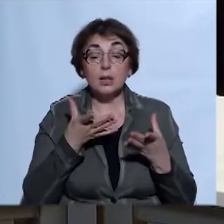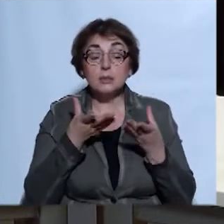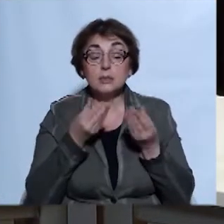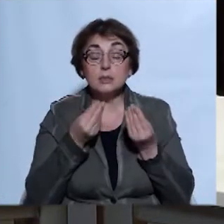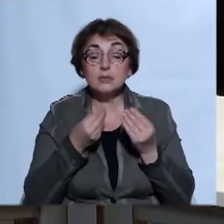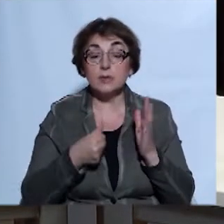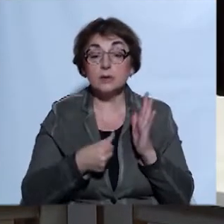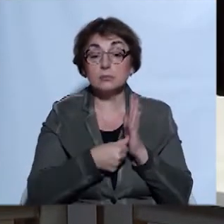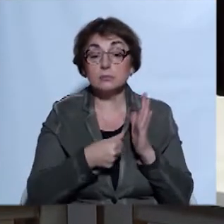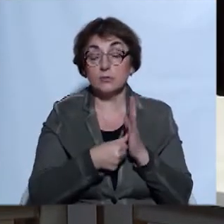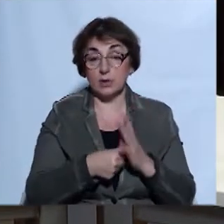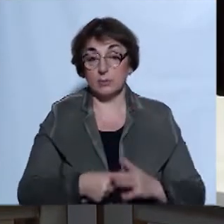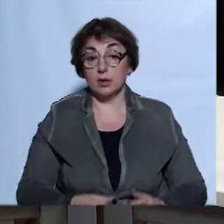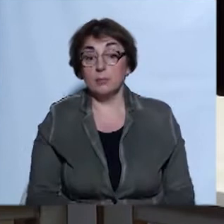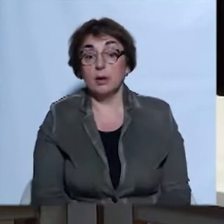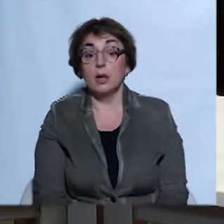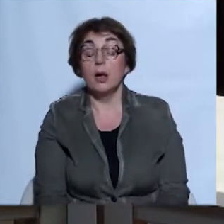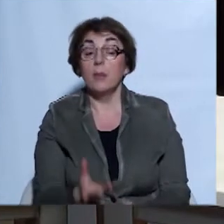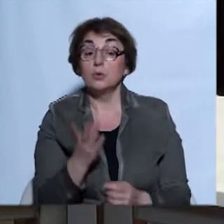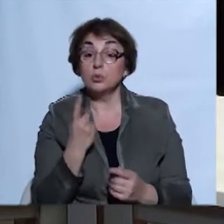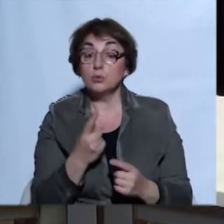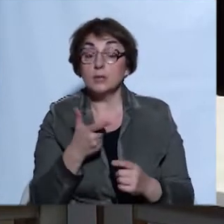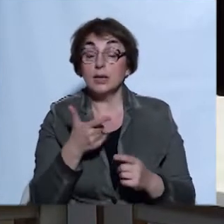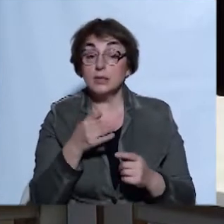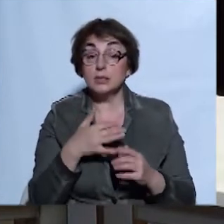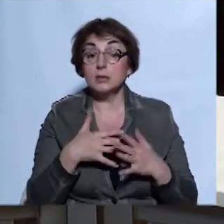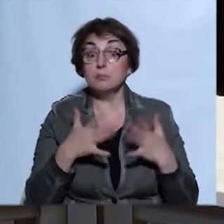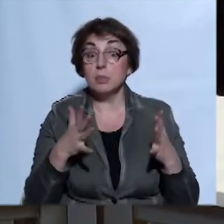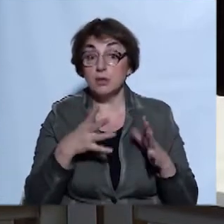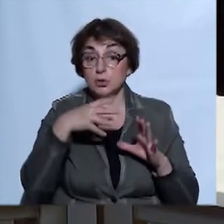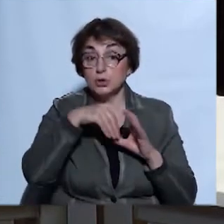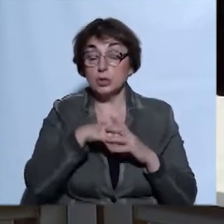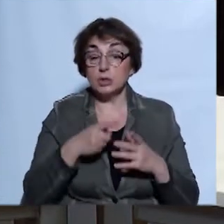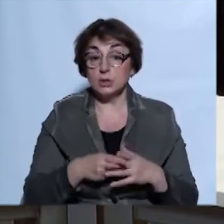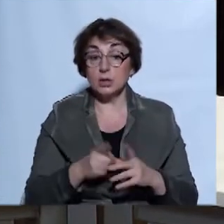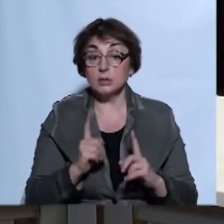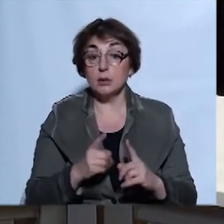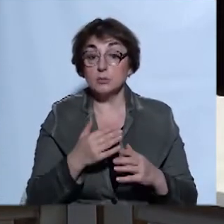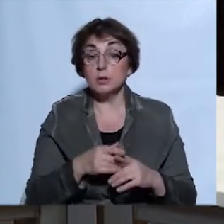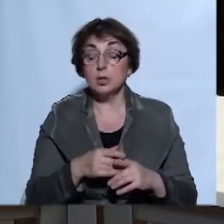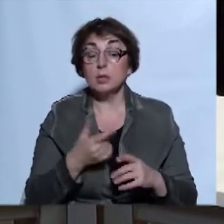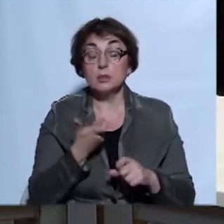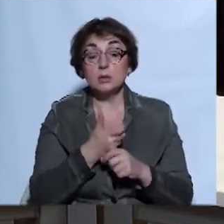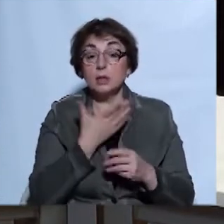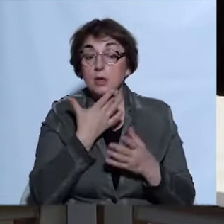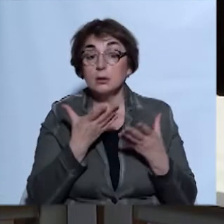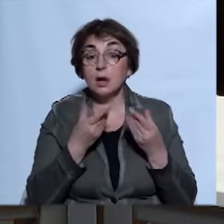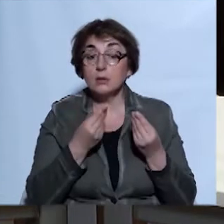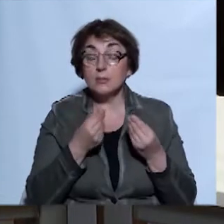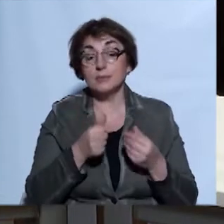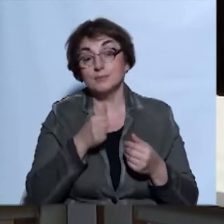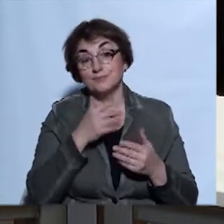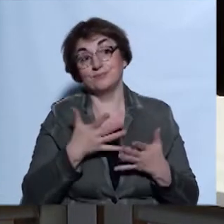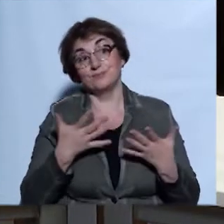უწყობს ხელს. Თუმცა გლიცერინის მაღალი შემცველობით, მიუხედავად იმისა, რომ ის ძალიან ატენიანებს კანს, მაინც ერიდებიან